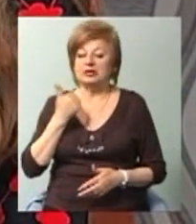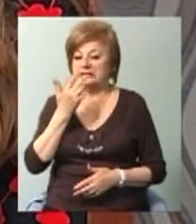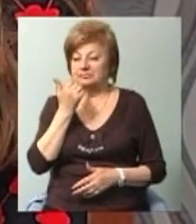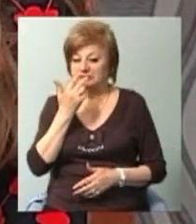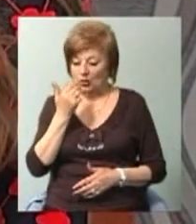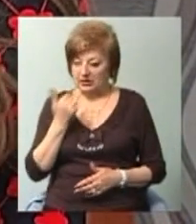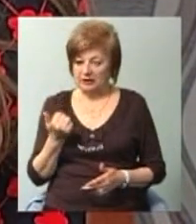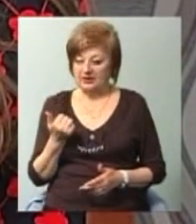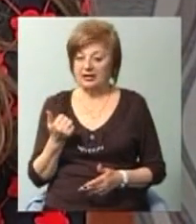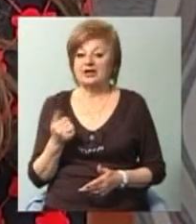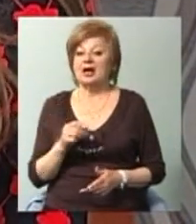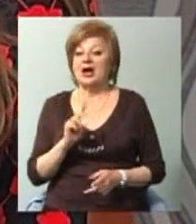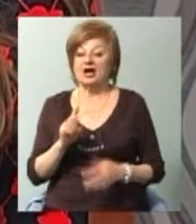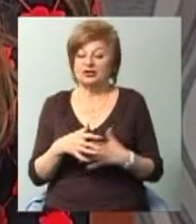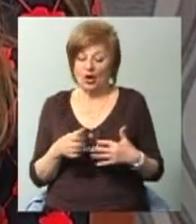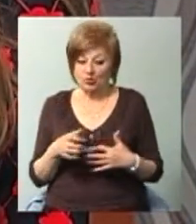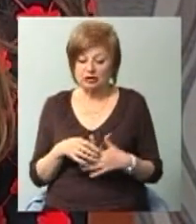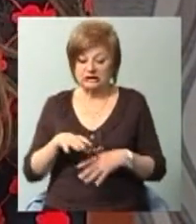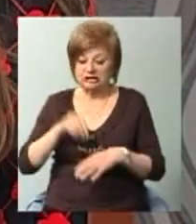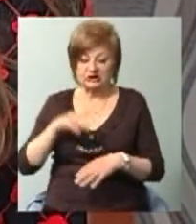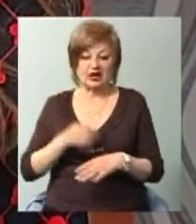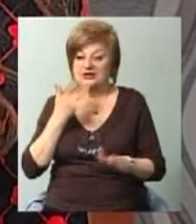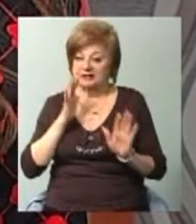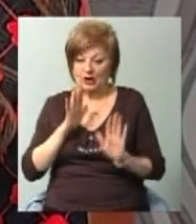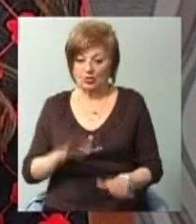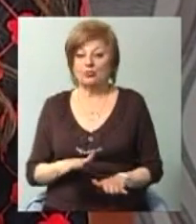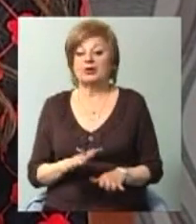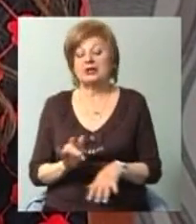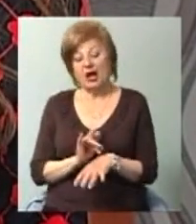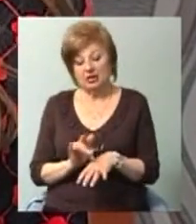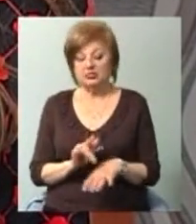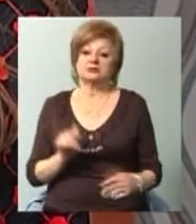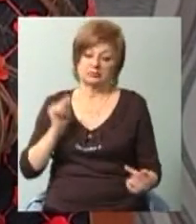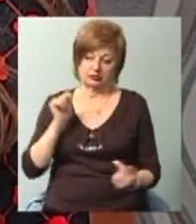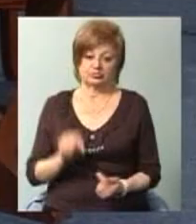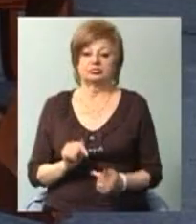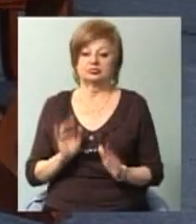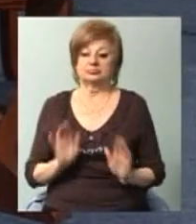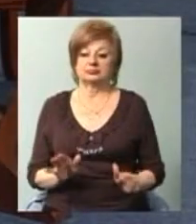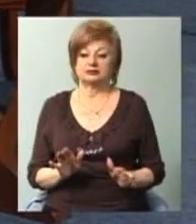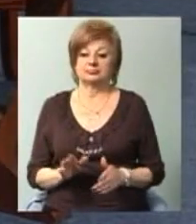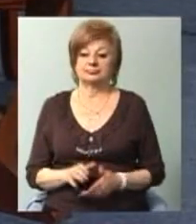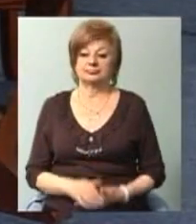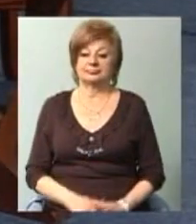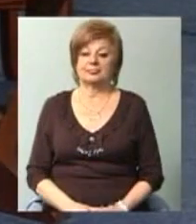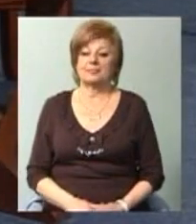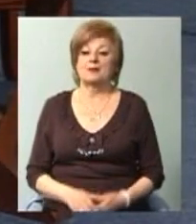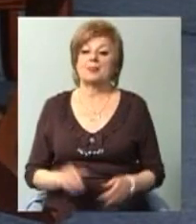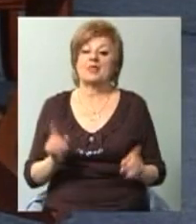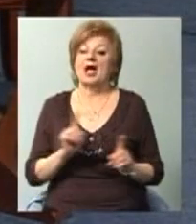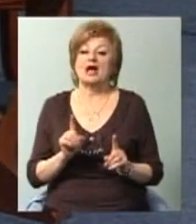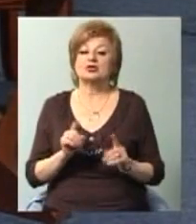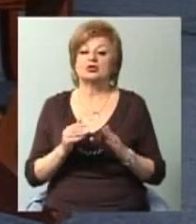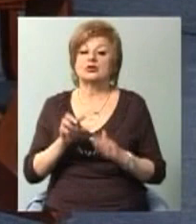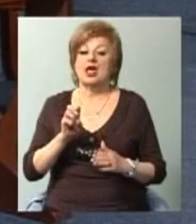Або, ну, точніше, є алергія на котів, і ті так. коти, у яких немає шерсті, люди їх купують. Так. Що тобі відомо